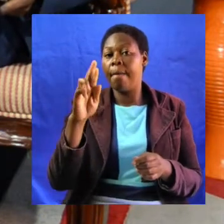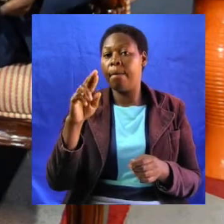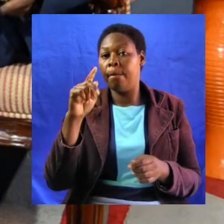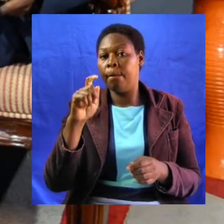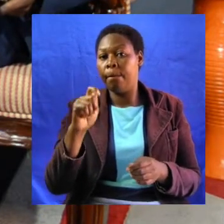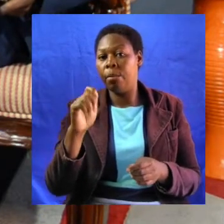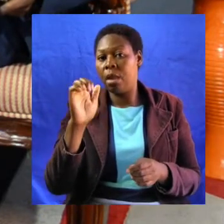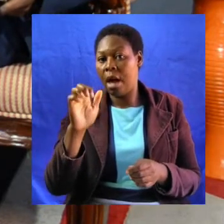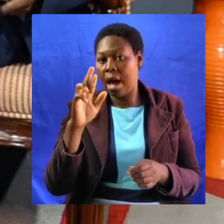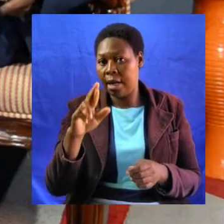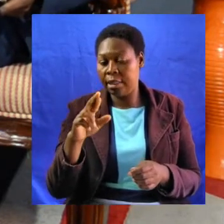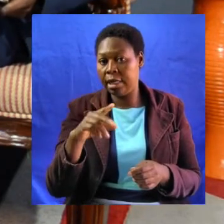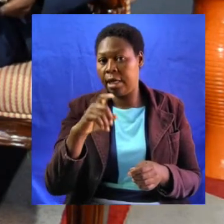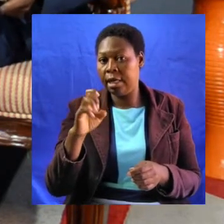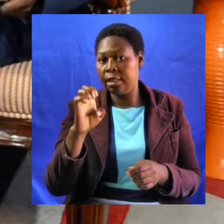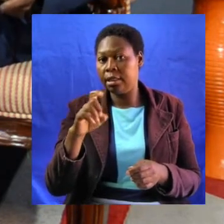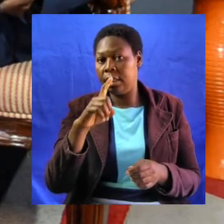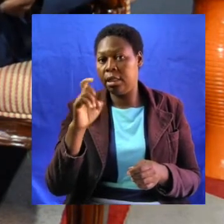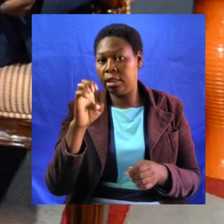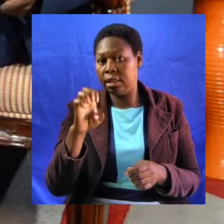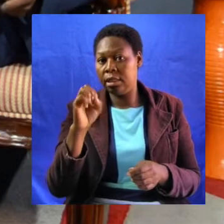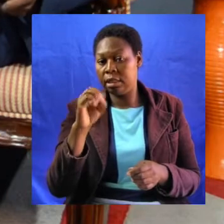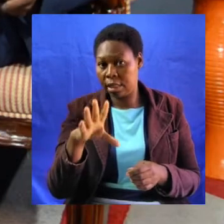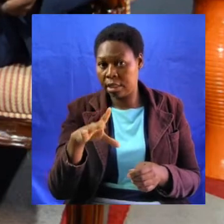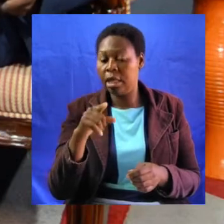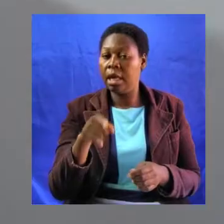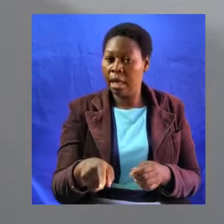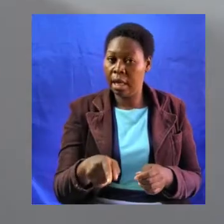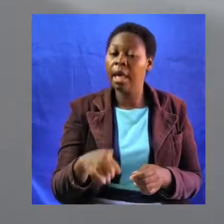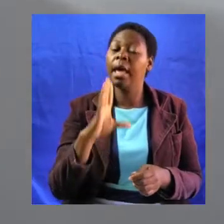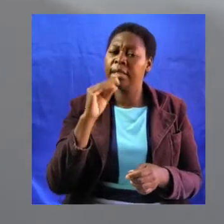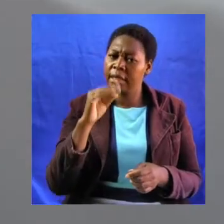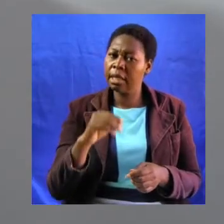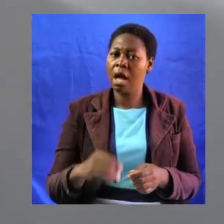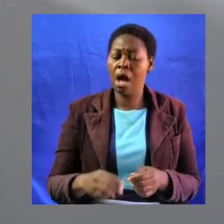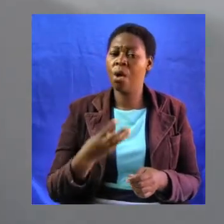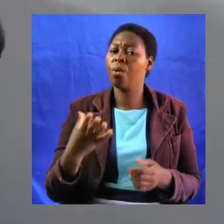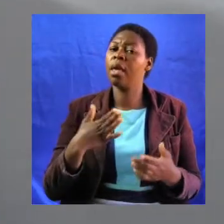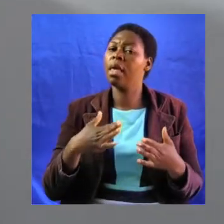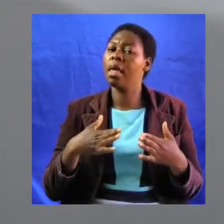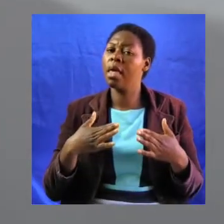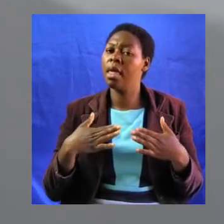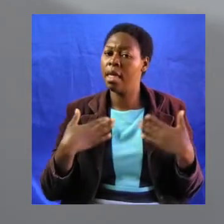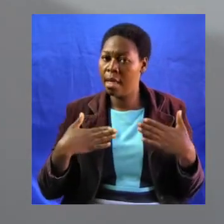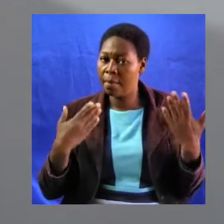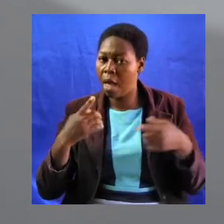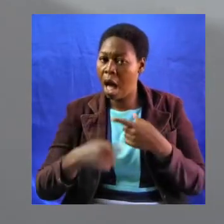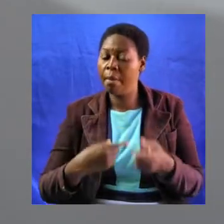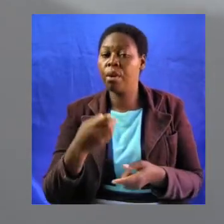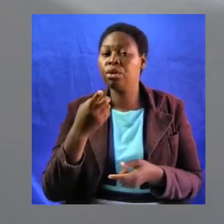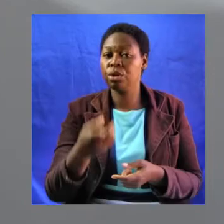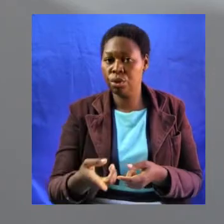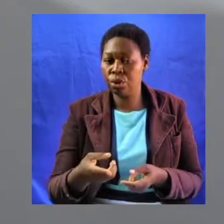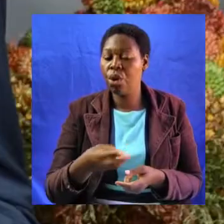munoziva tinokufarirai. Hatidi kuona muchiitirwa zvinhu zvakadaro muri kuona manyorero achoka ndekuinsaita kuti dai